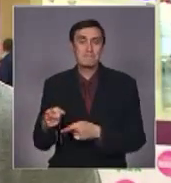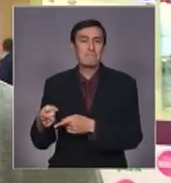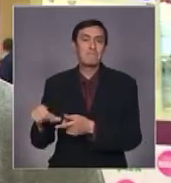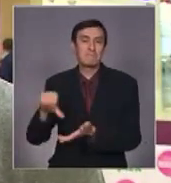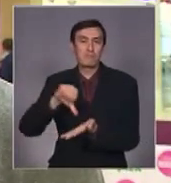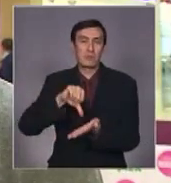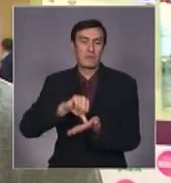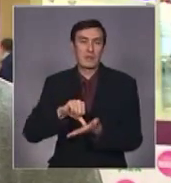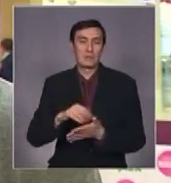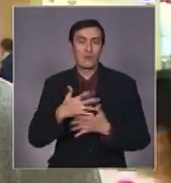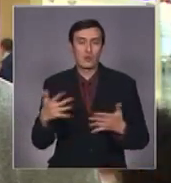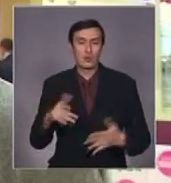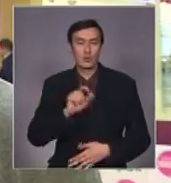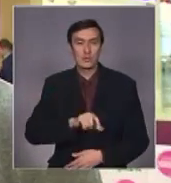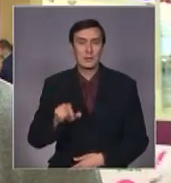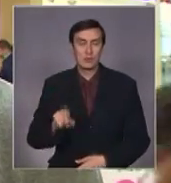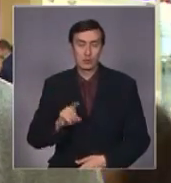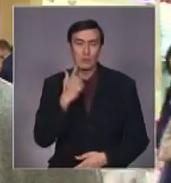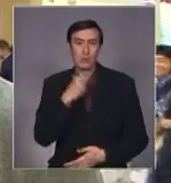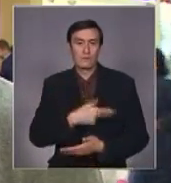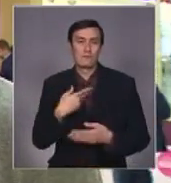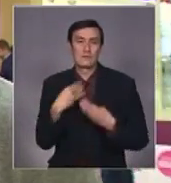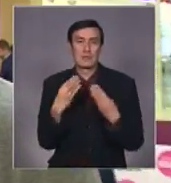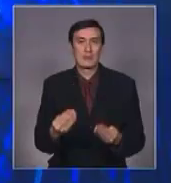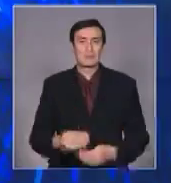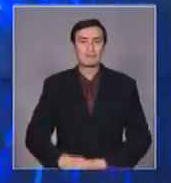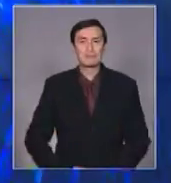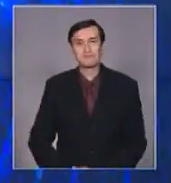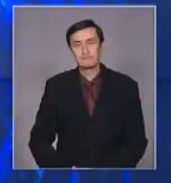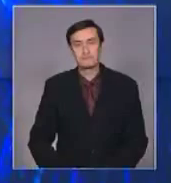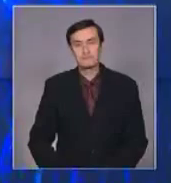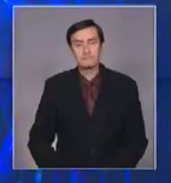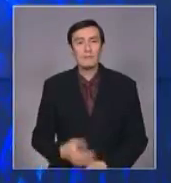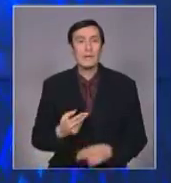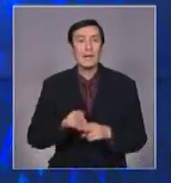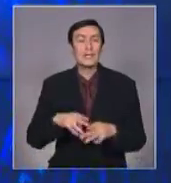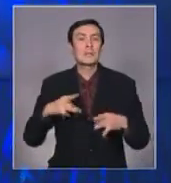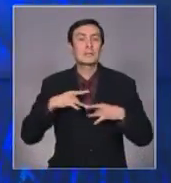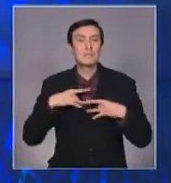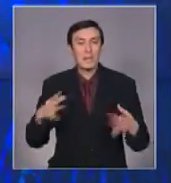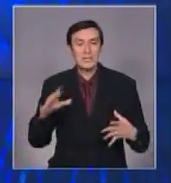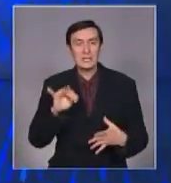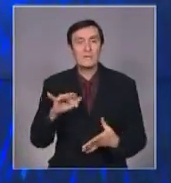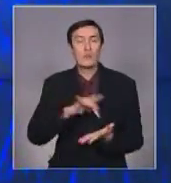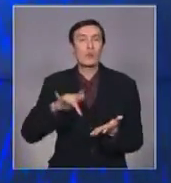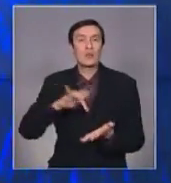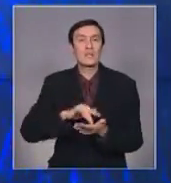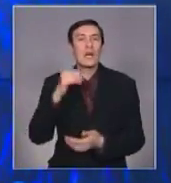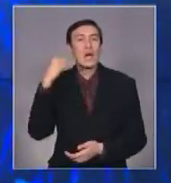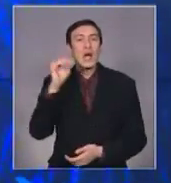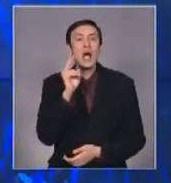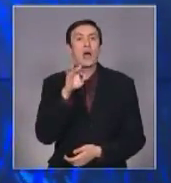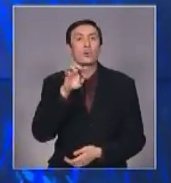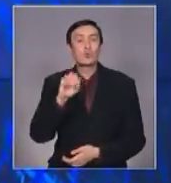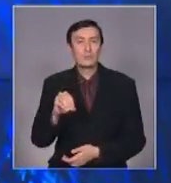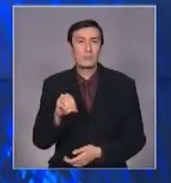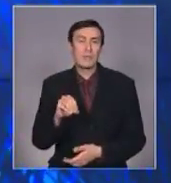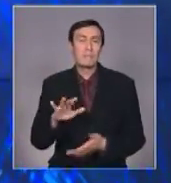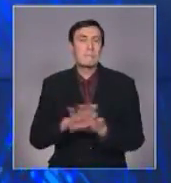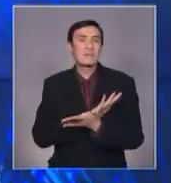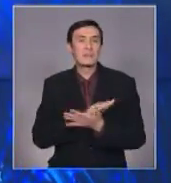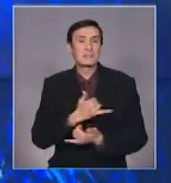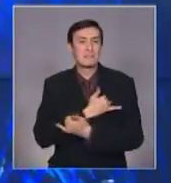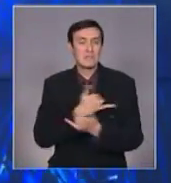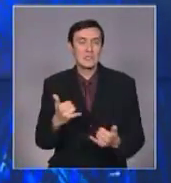больше массы, чтобы сдавали кровь. Этот праздник отмечают и в Актобе. По темпам